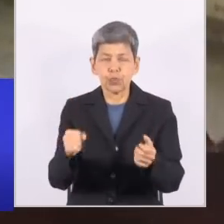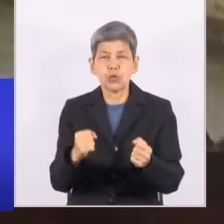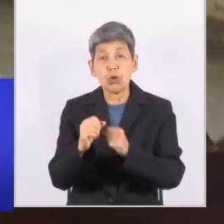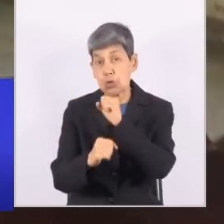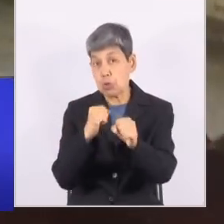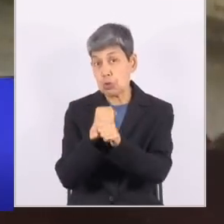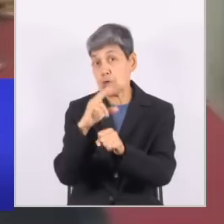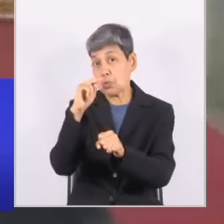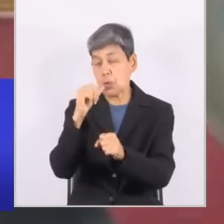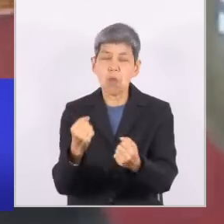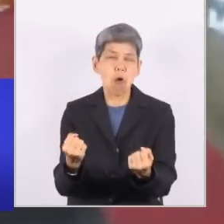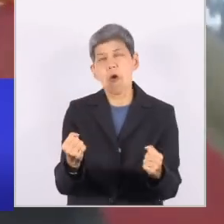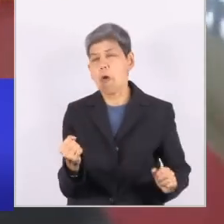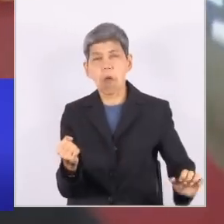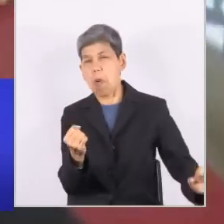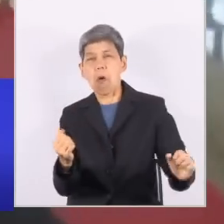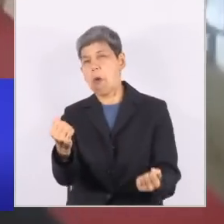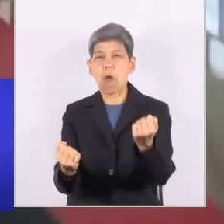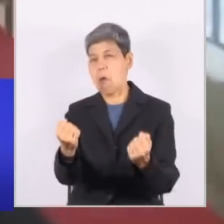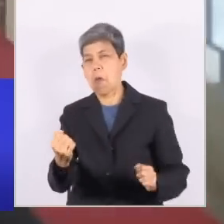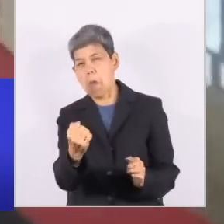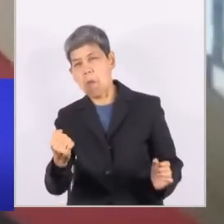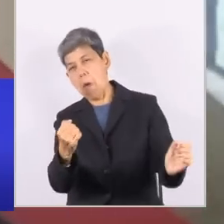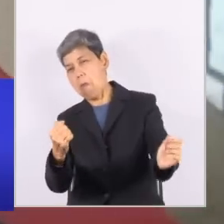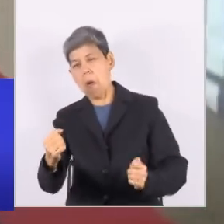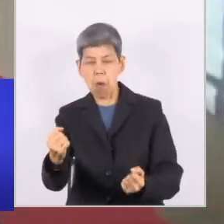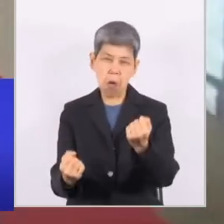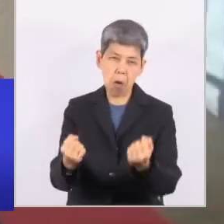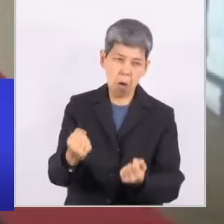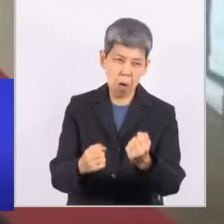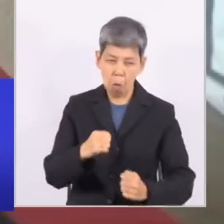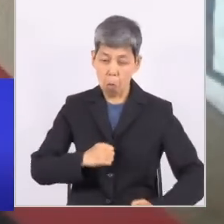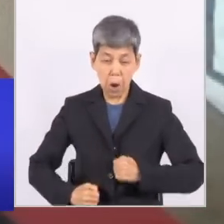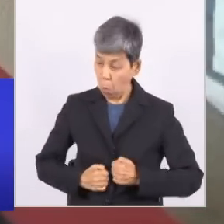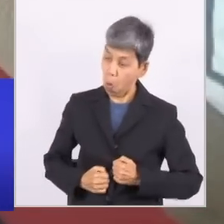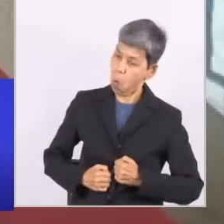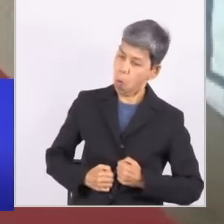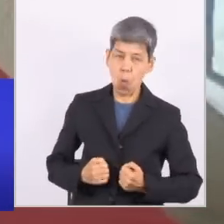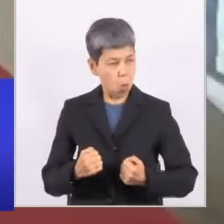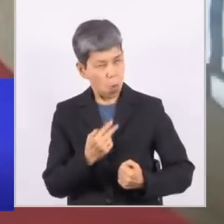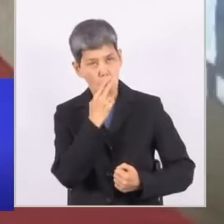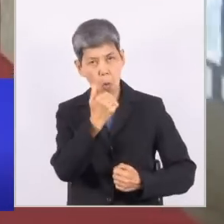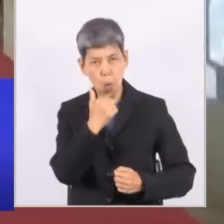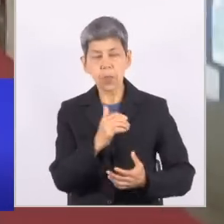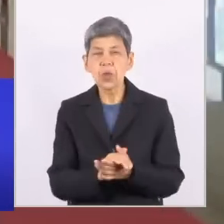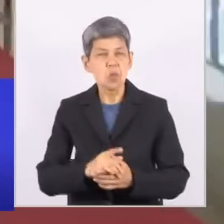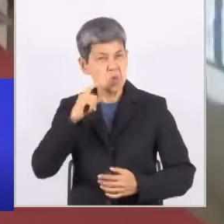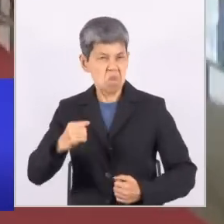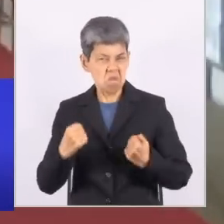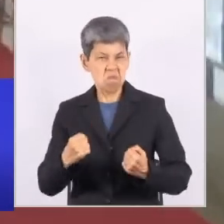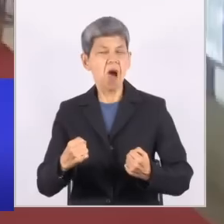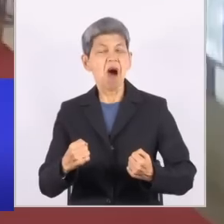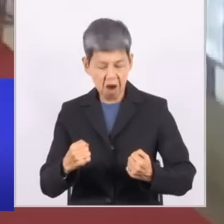กว่าปีค่ะ 30กว่าปีอยู่กับรถสิบล้ออ่ะคือแบบวัยรุ่นมาก็จับพวงมาลัยสิบล้อเลยเป็นหญิงแกร่งแห่งเมือง